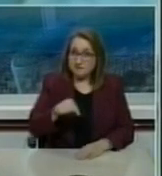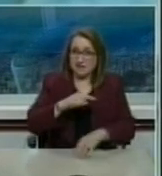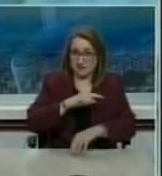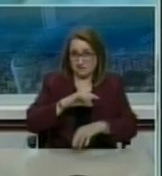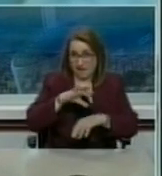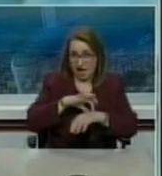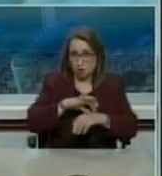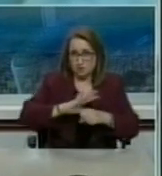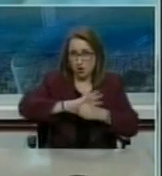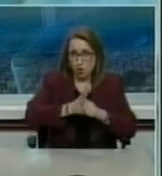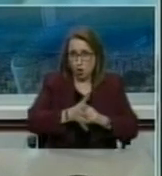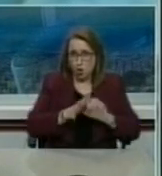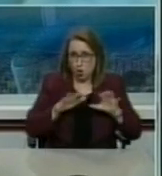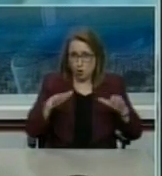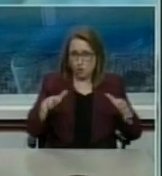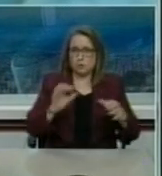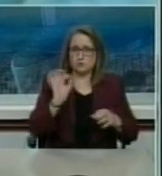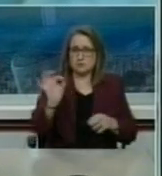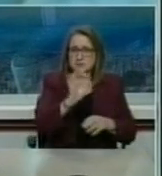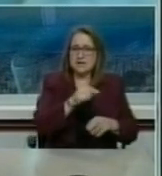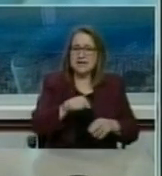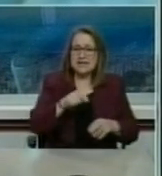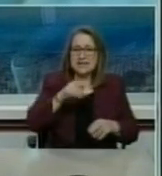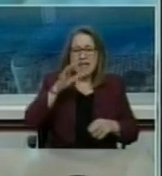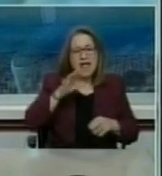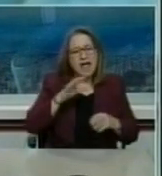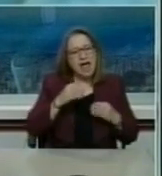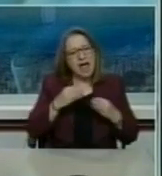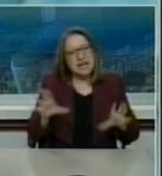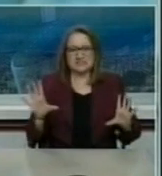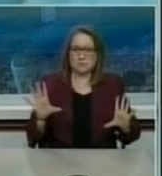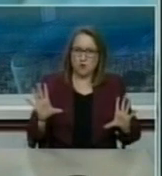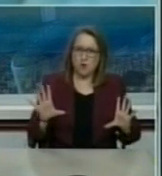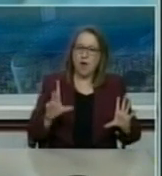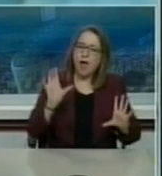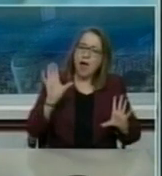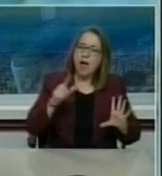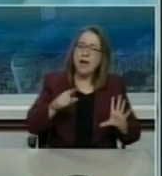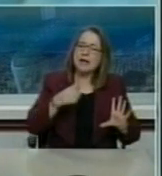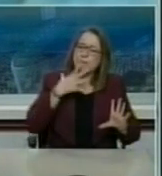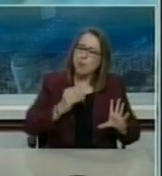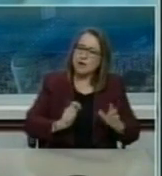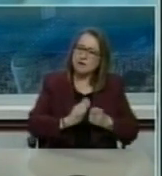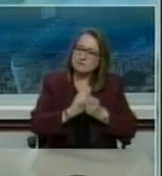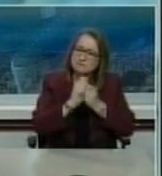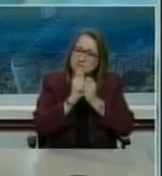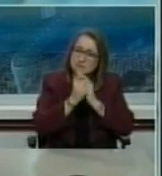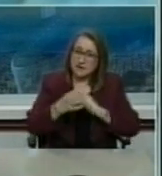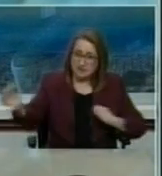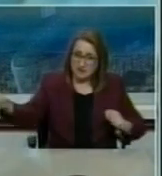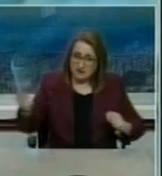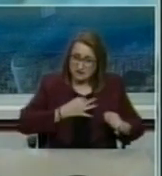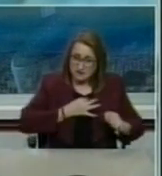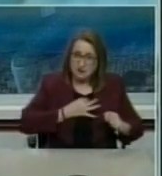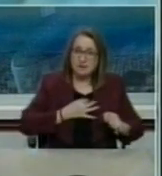φερθεί άσχημα, αλλά πολύ σπάνια, και να συμπεριφερθεί και να εξελιχθεί σε μια σοβαρότατη πνευμονία, ακόμα και σε νέους κατά τα